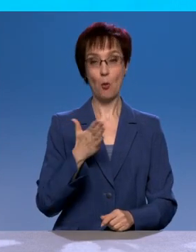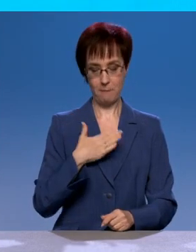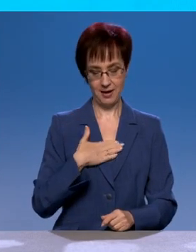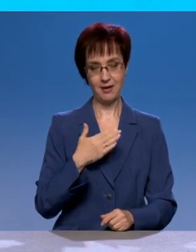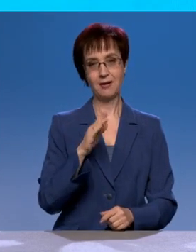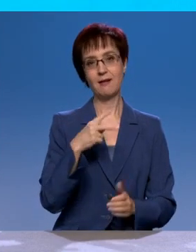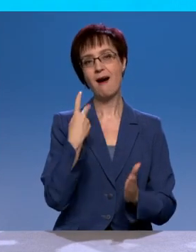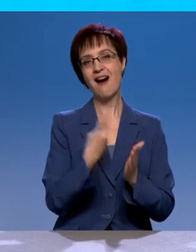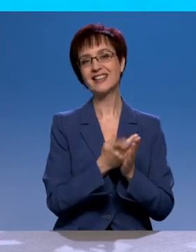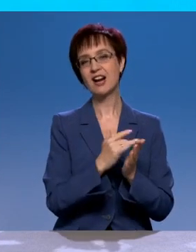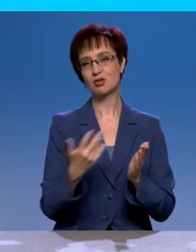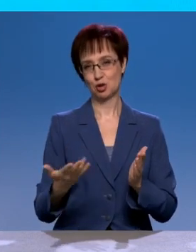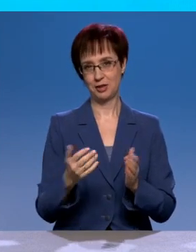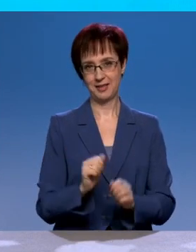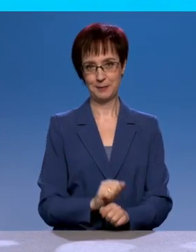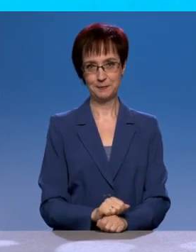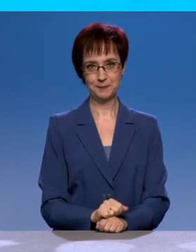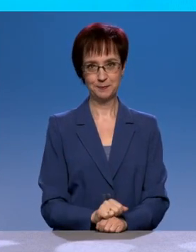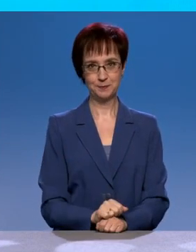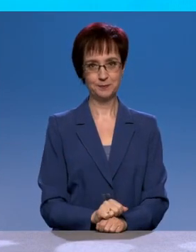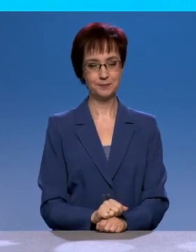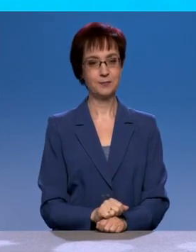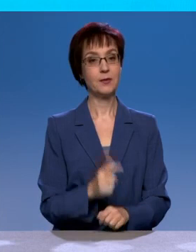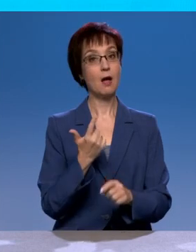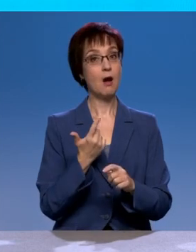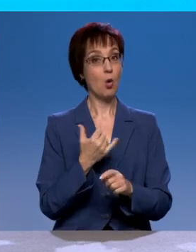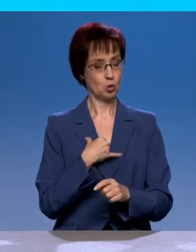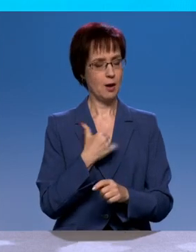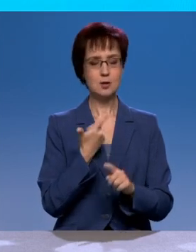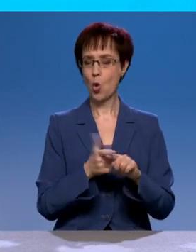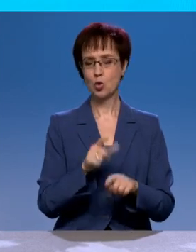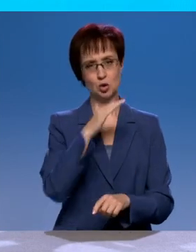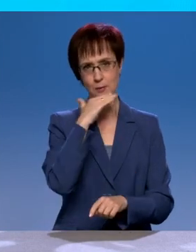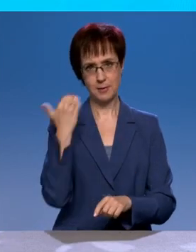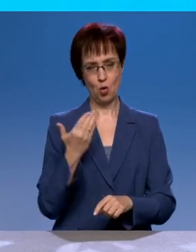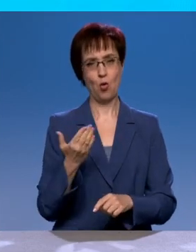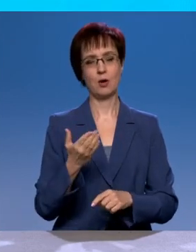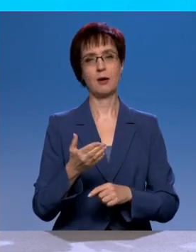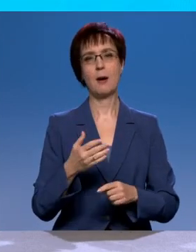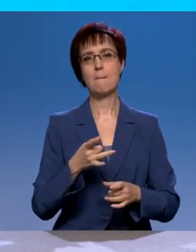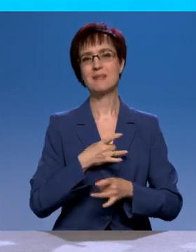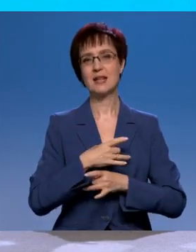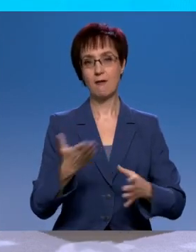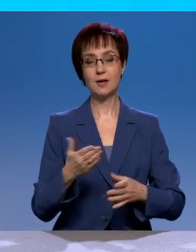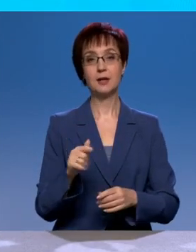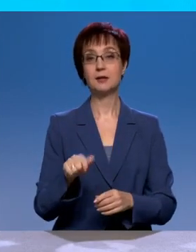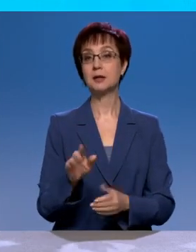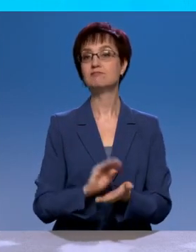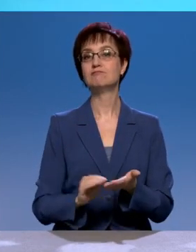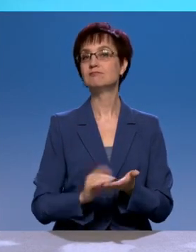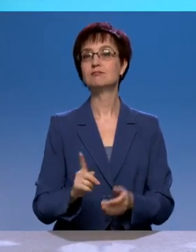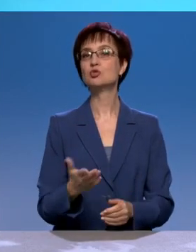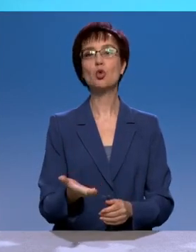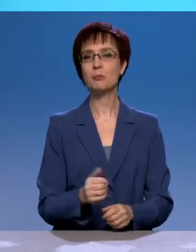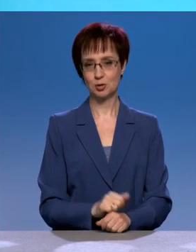да. Угу. Ну что, очень много у нас поздравлений. Что пишут? Просто, да слушайте, нас Бирбиджаном захвалили. Написал. Даже... Кстати, вот как далеко. Ну,